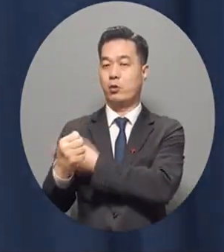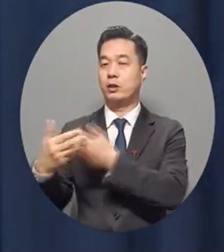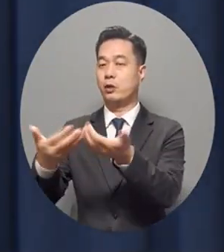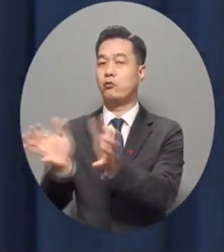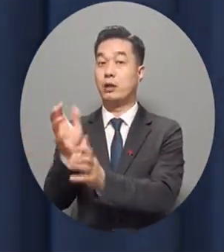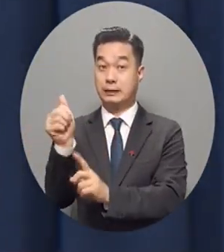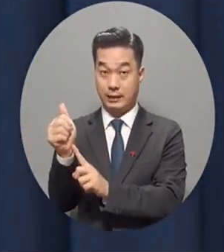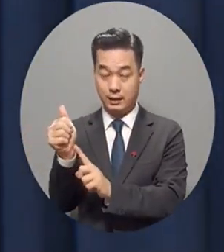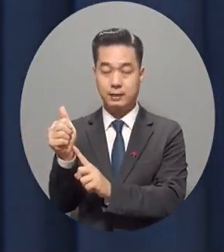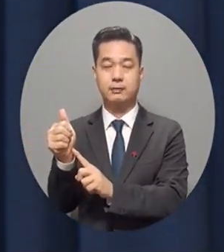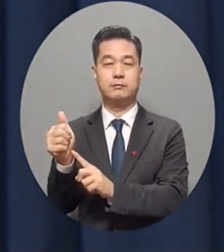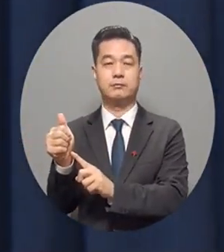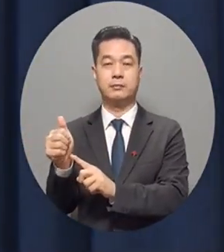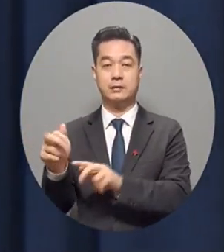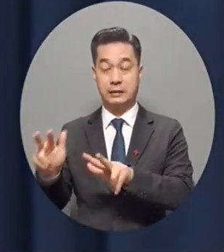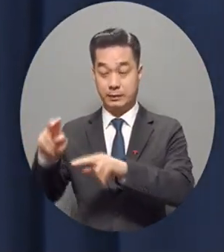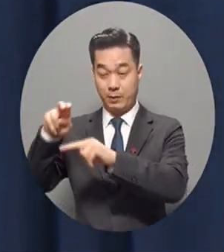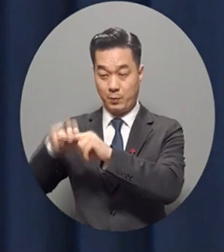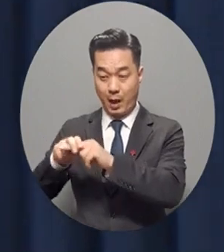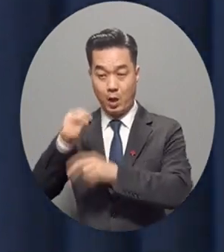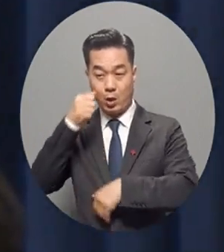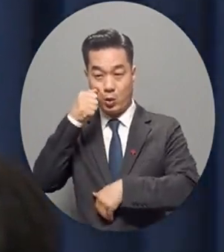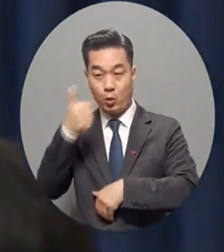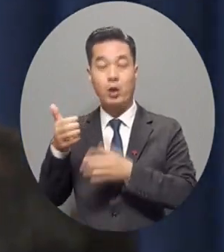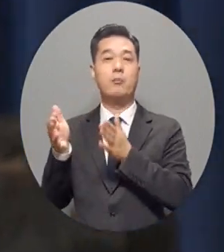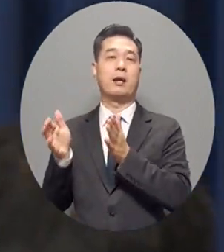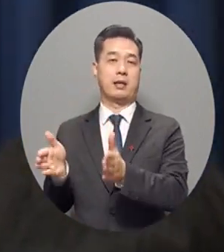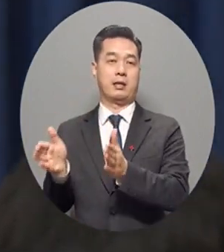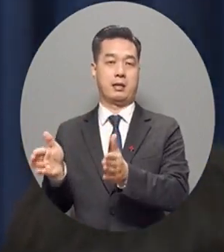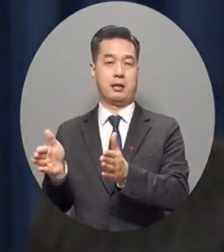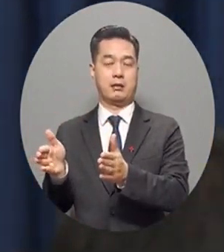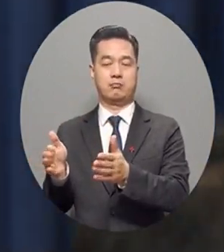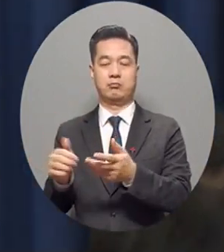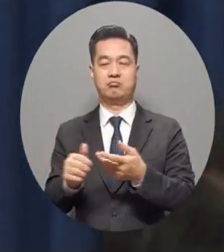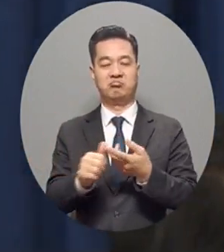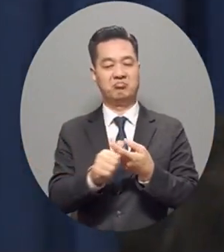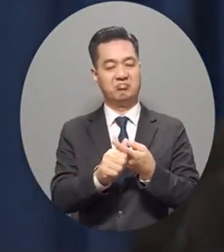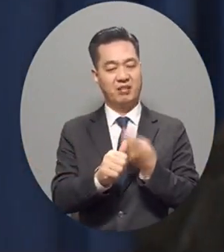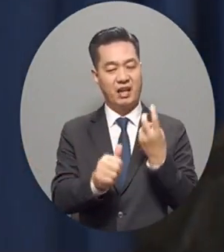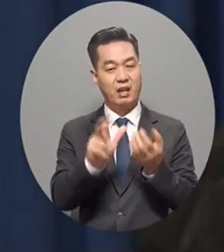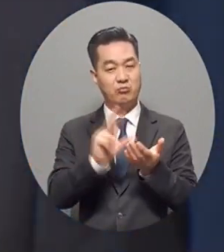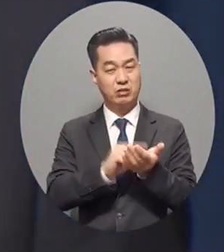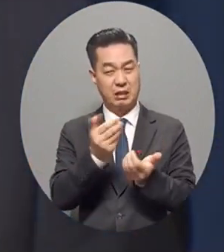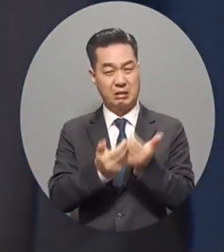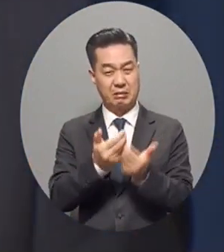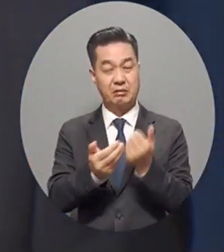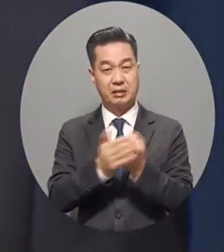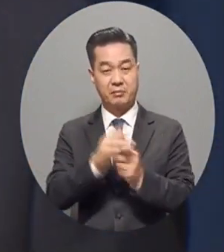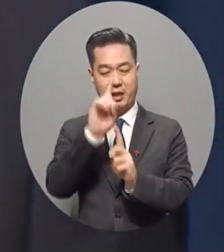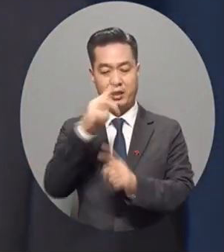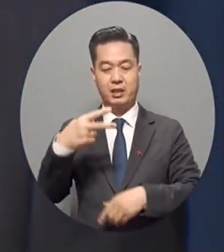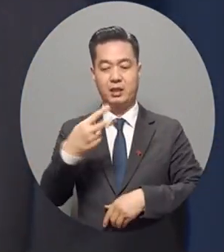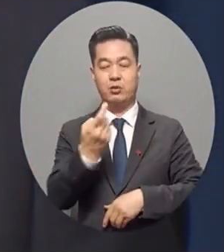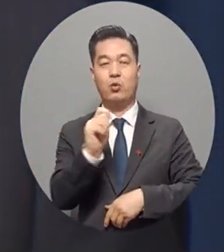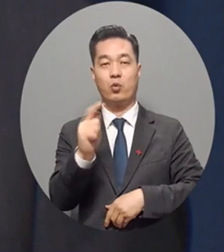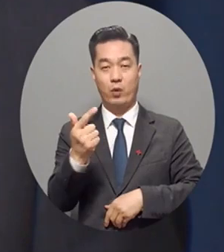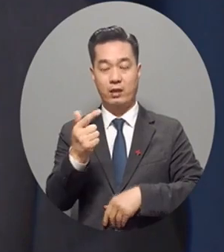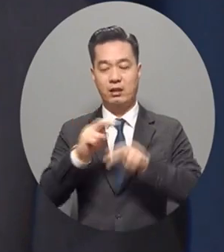후보자가 권익위원장 자리에 앉은 지 5개월 만, 탄핵 사태로 이동관 전 위원장이 사퇴한 지 닷새